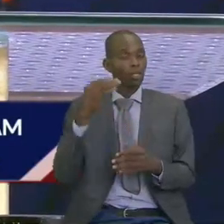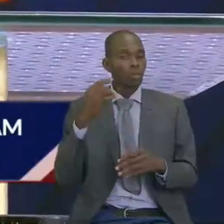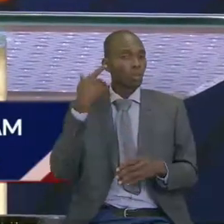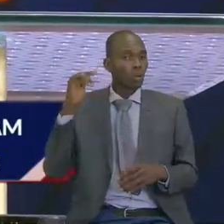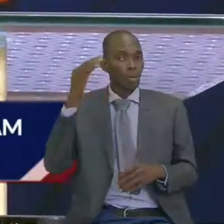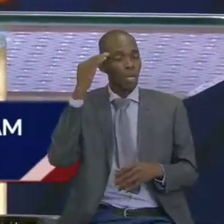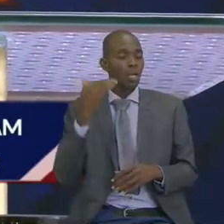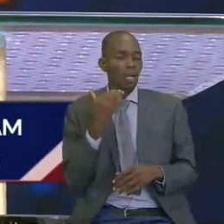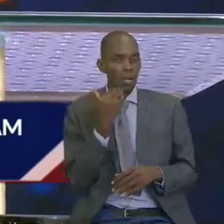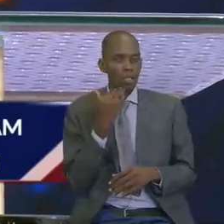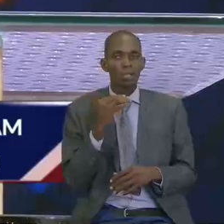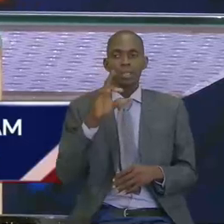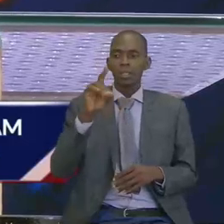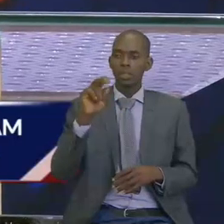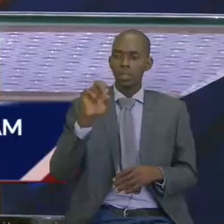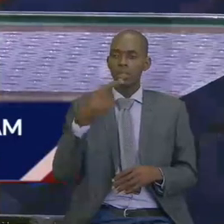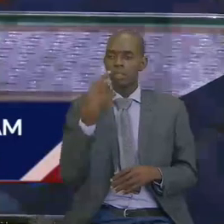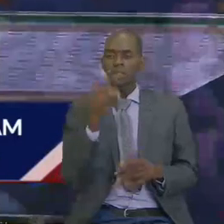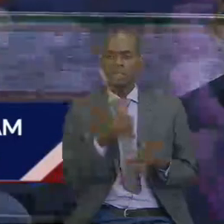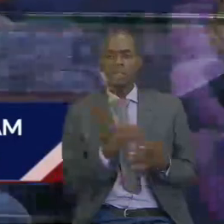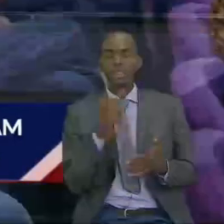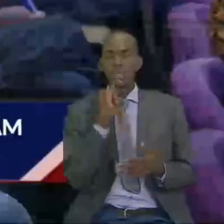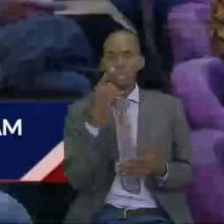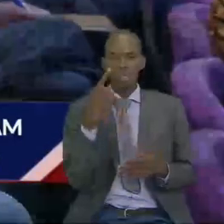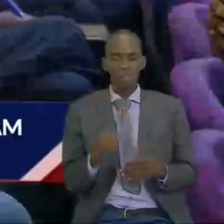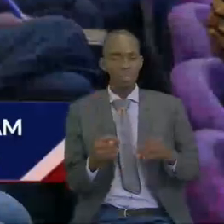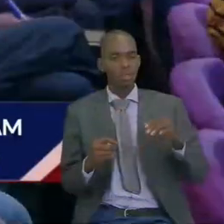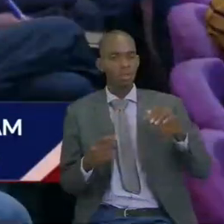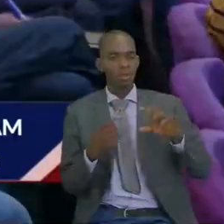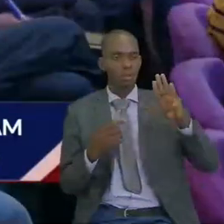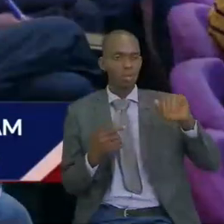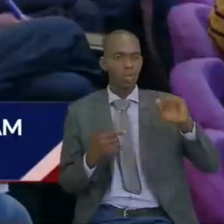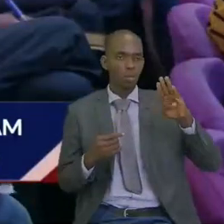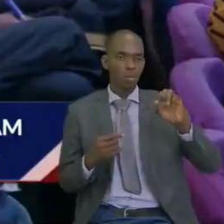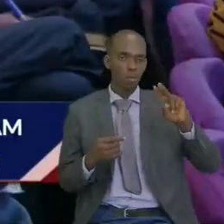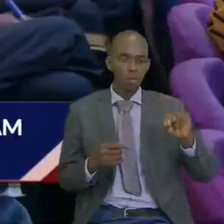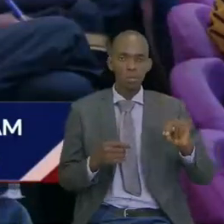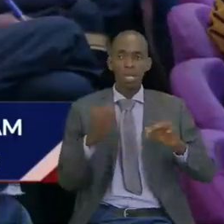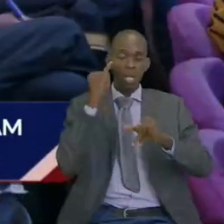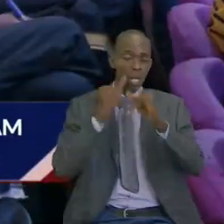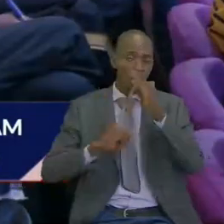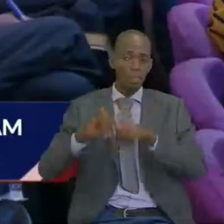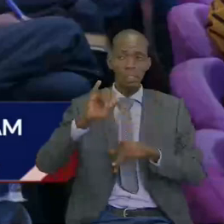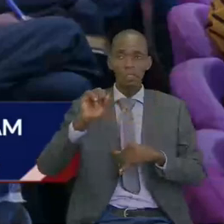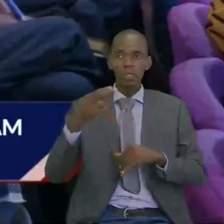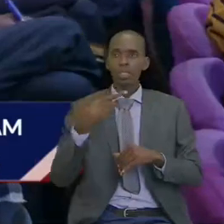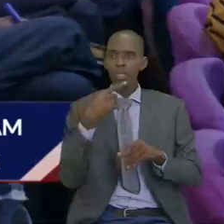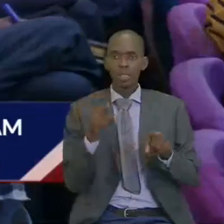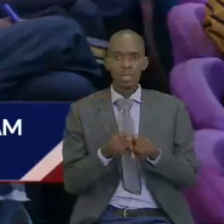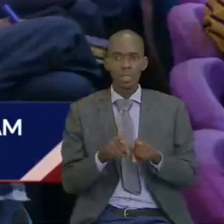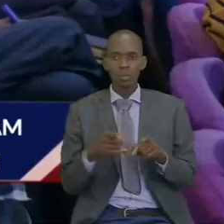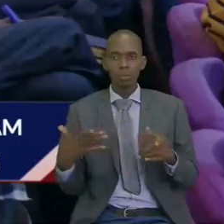Esaïe a dit c'est Babylone. Jérémie a dit c'est Babylone. N'est-ce pas merveilleux que quelqu'où se trouvent